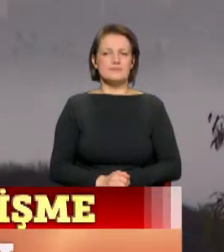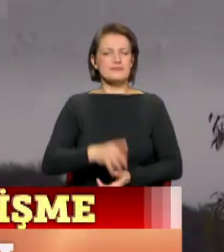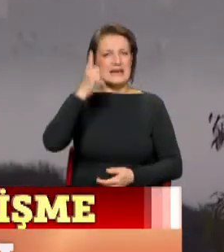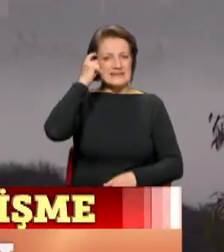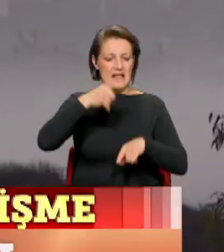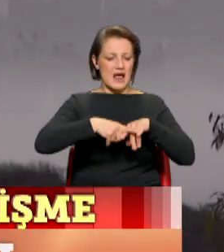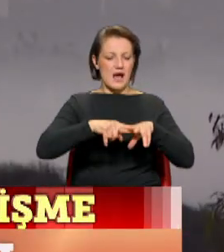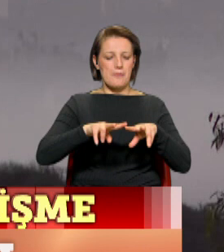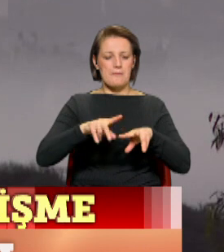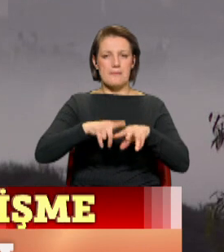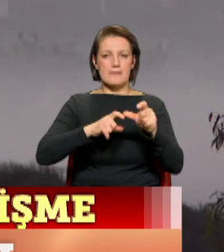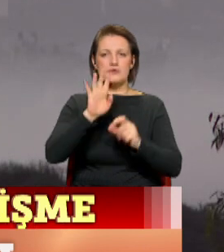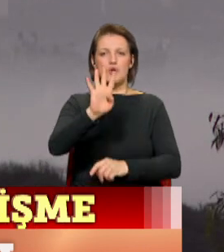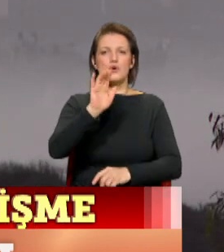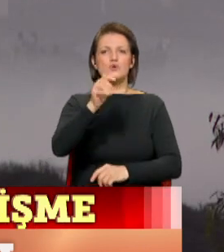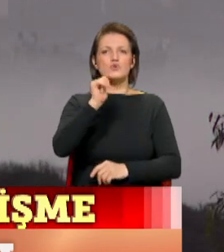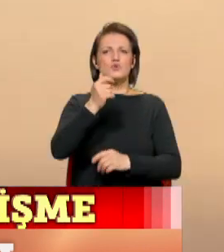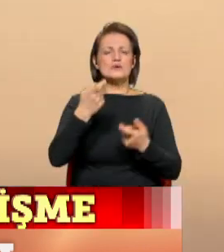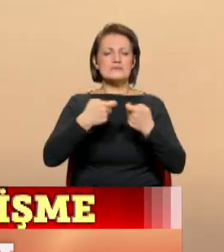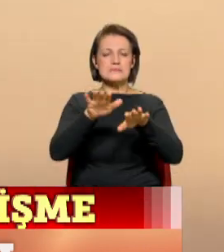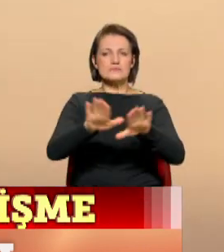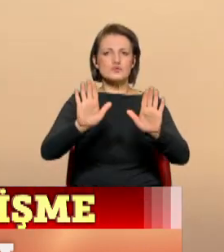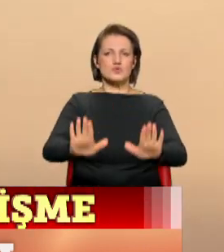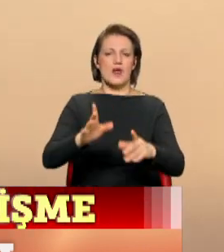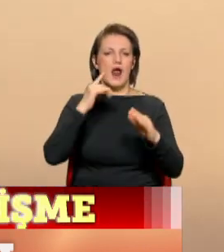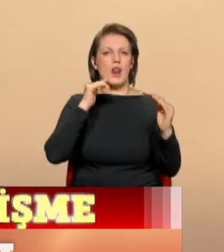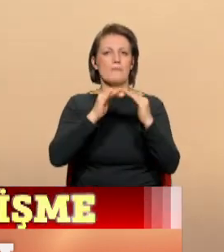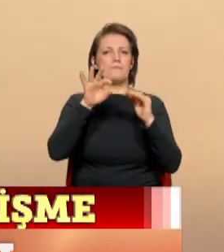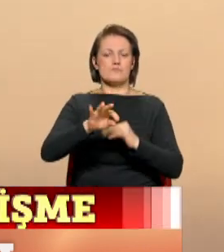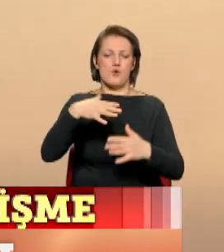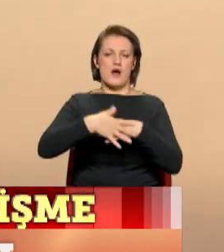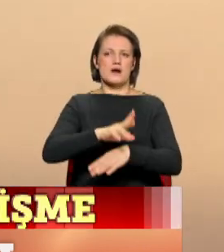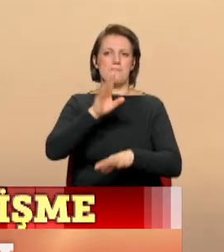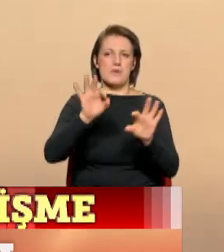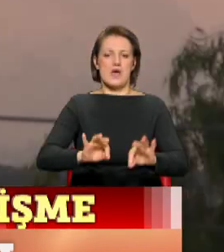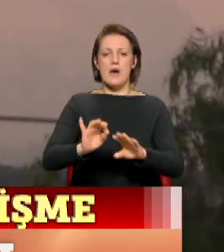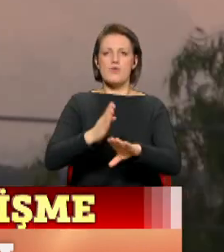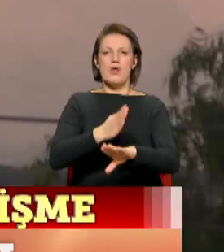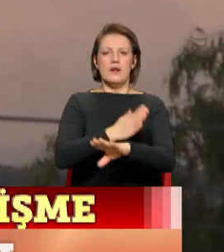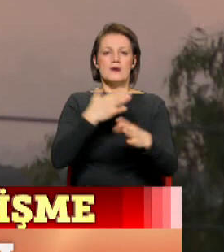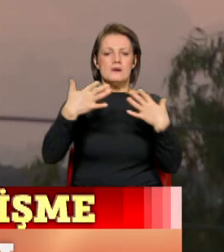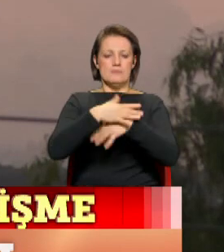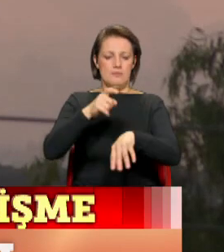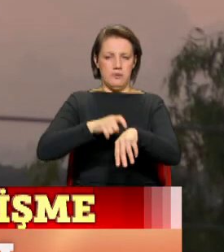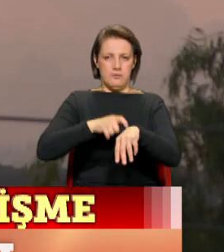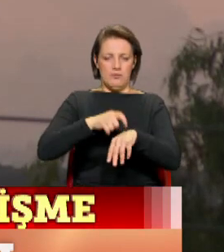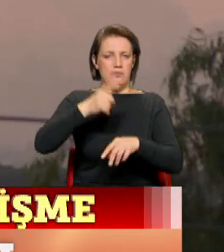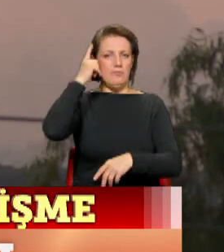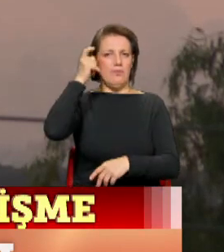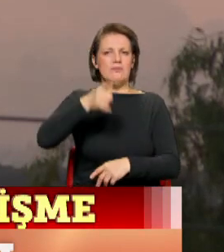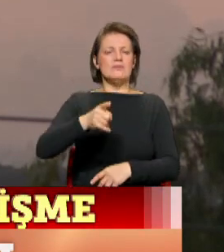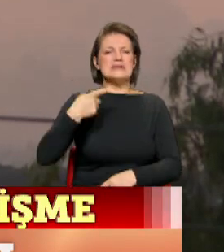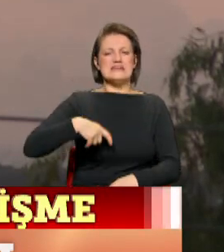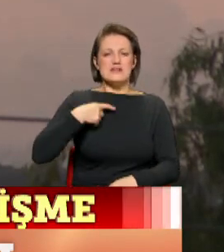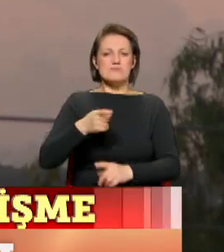İsrail ve Hamas 4 günlük ateşkesle anlaştı. Anlaşma bu akşam yürürlüğe girecek. Ama öncesinde gece saatlerinde İsrail yine